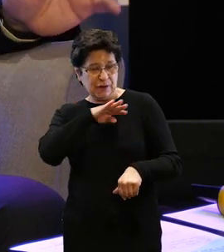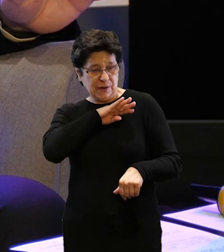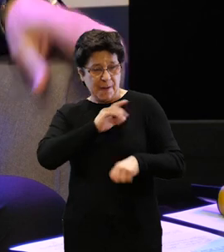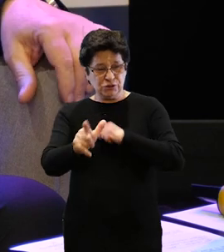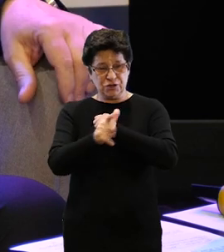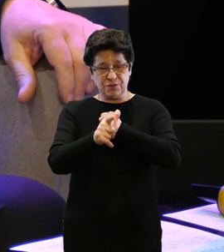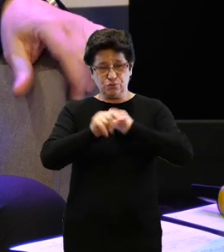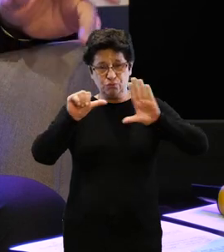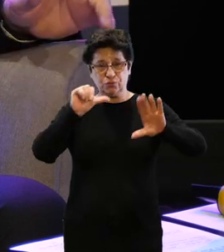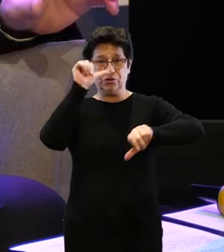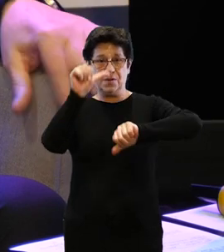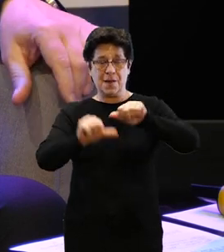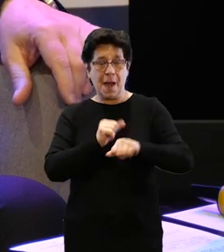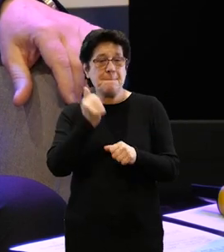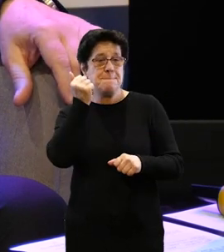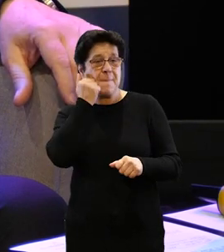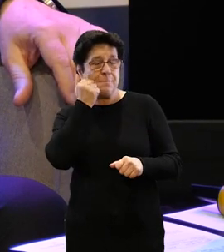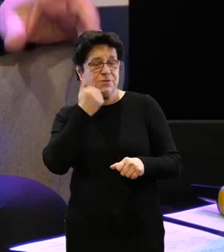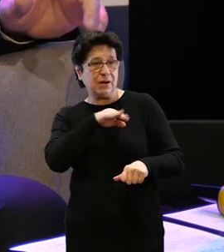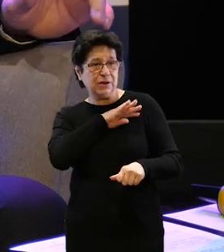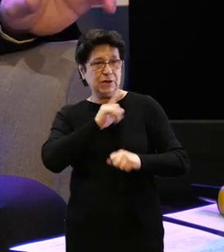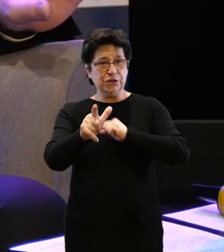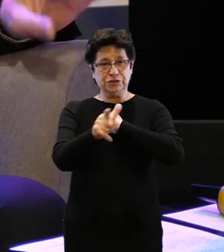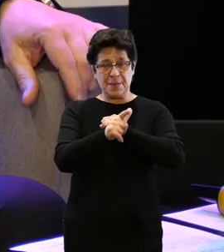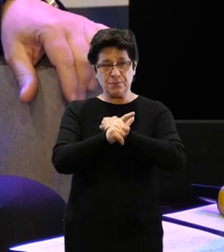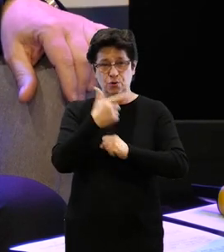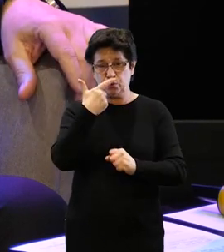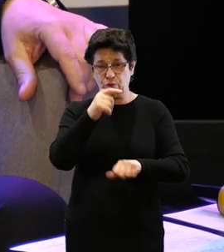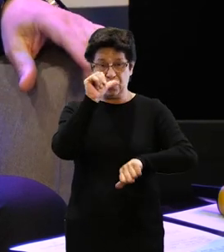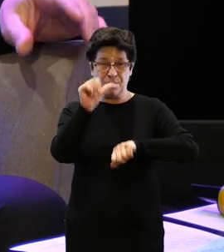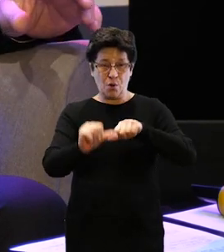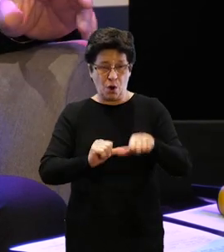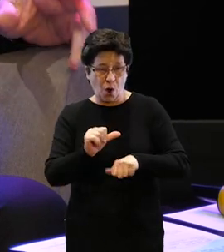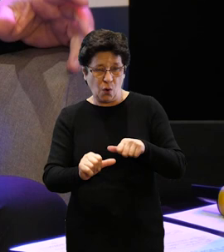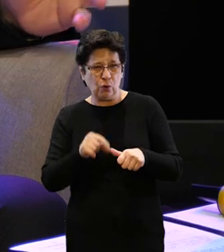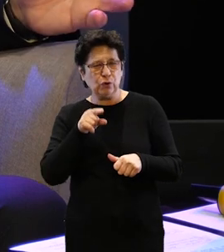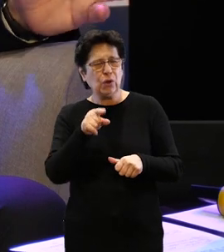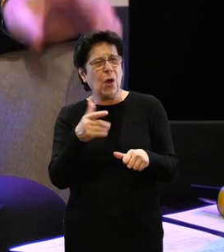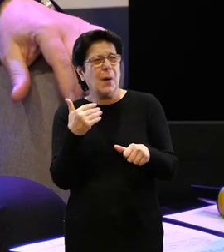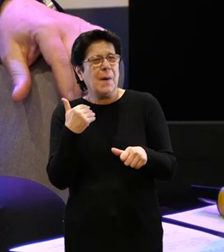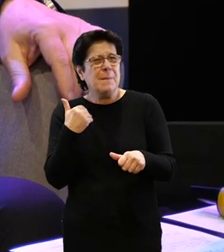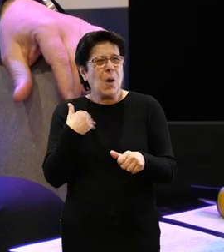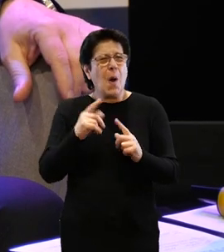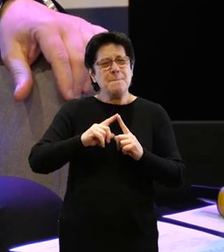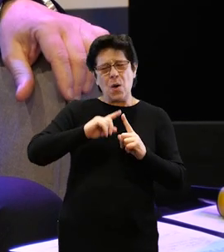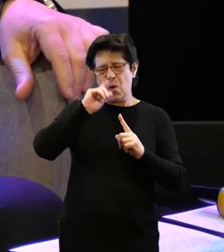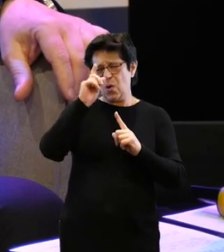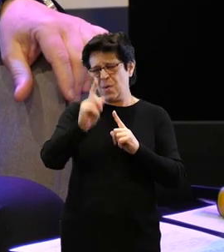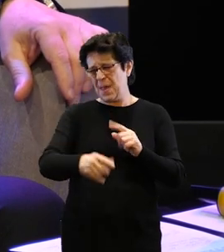76 roku Babcia zmarła w 72 roku czyli musiało to gdzieś być ponad